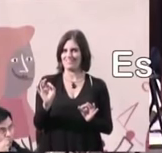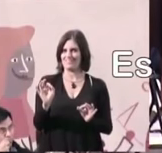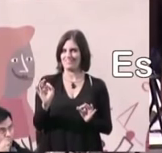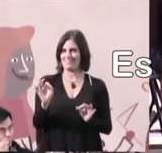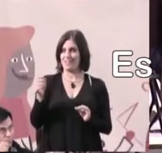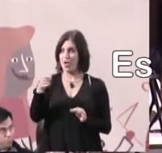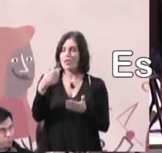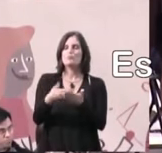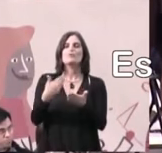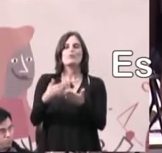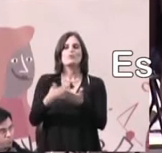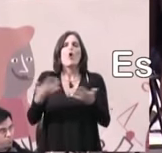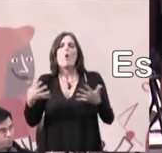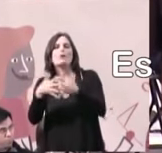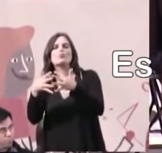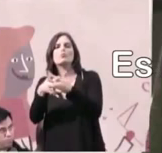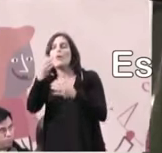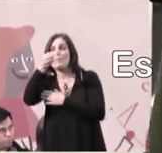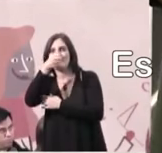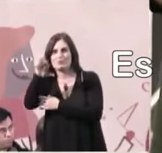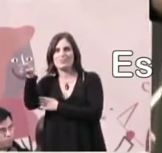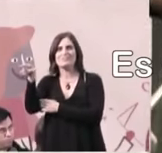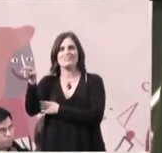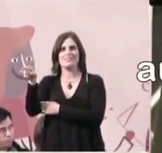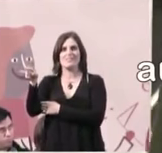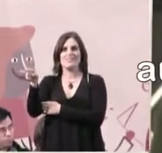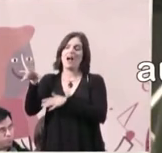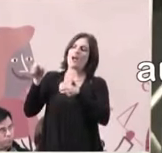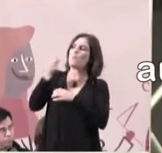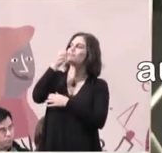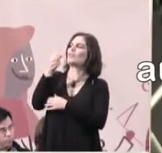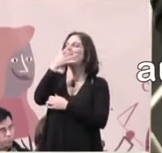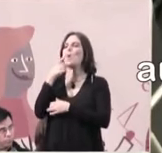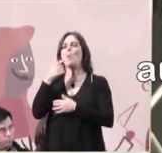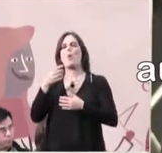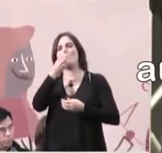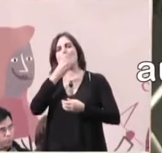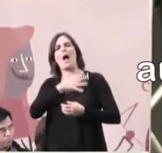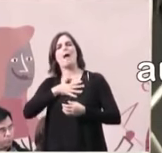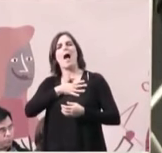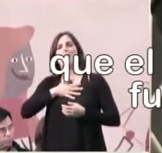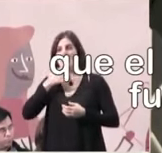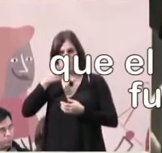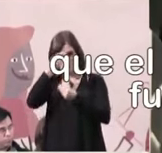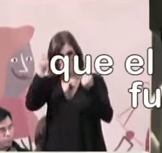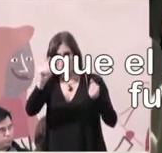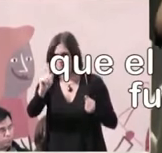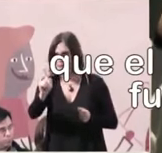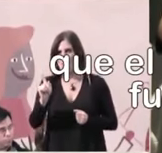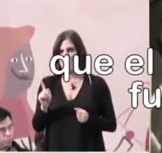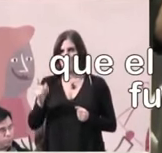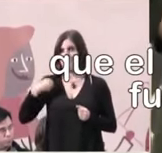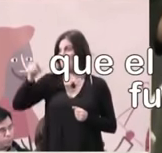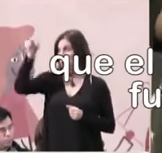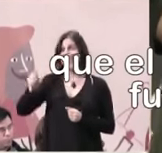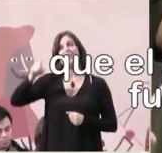és un bon exponent de l'estructura del Partit Socialista, d'aquell mateix Partit Socialista que encara que s'ha volgut mostrar més amable, però tampoc oblidem que el